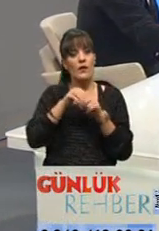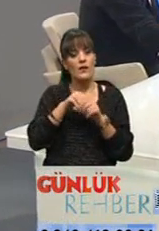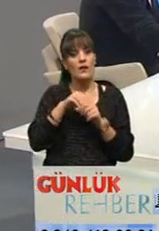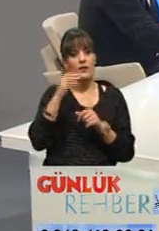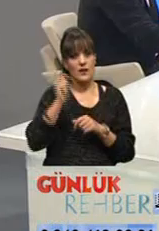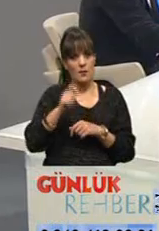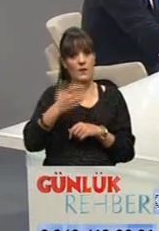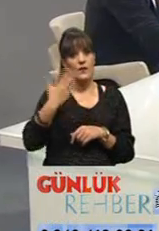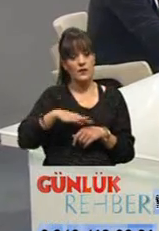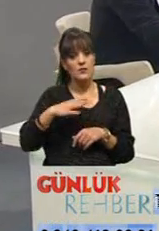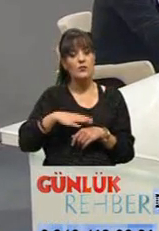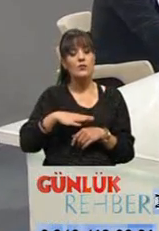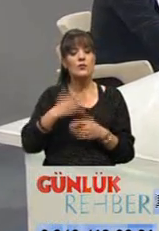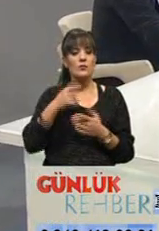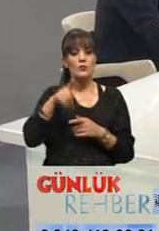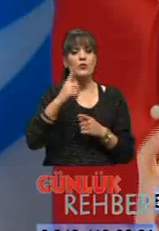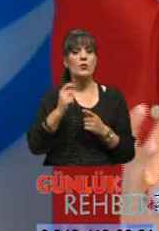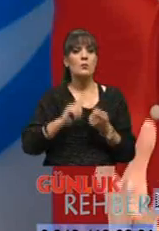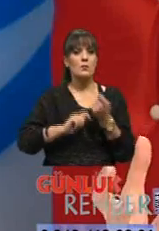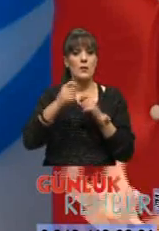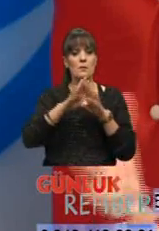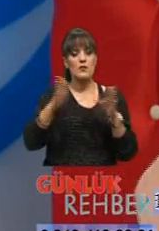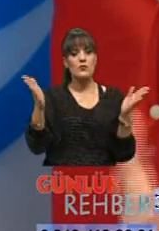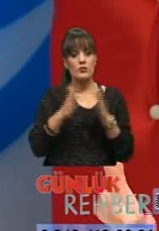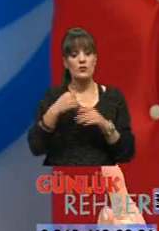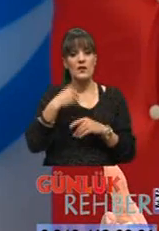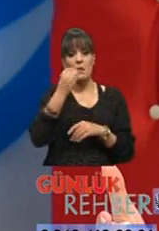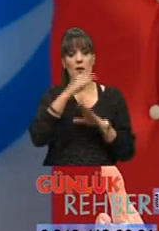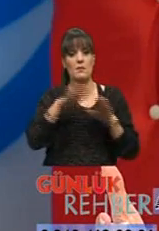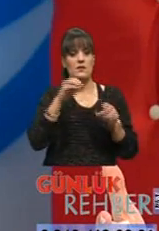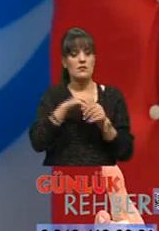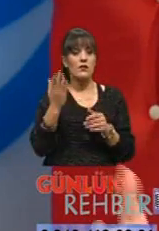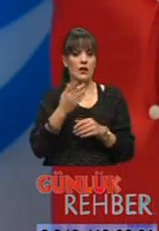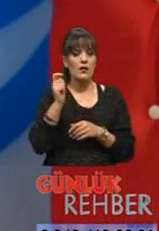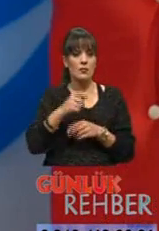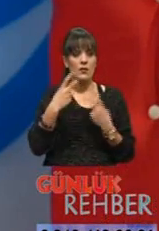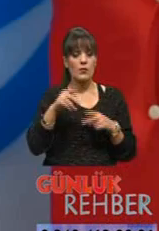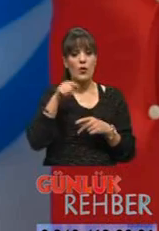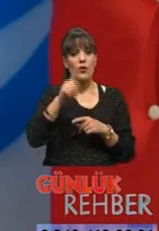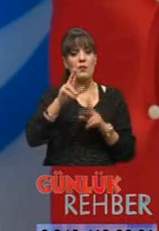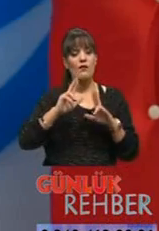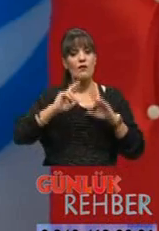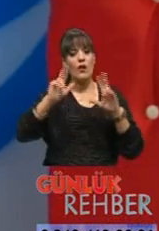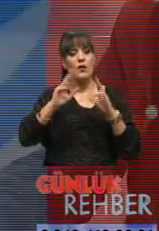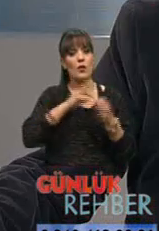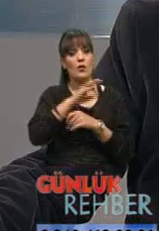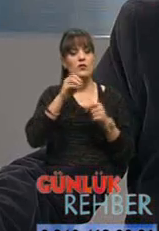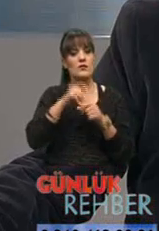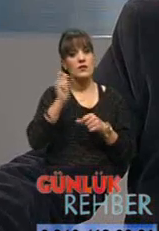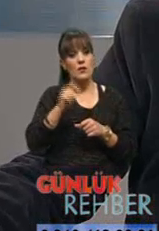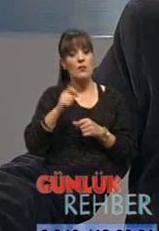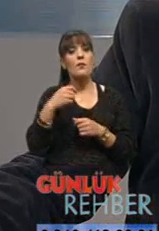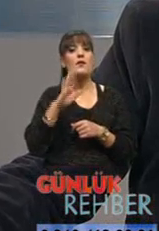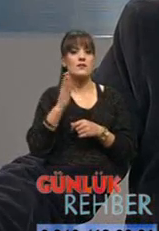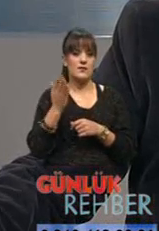aktivite yapmalarını yapmak istiyoruz. Ki bu da çok pratik. Masası küçük dediğiniz gibi bir yemek masasında dahi yapılabilecek. Tabii işte spor. Orada bir voleybol organizasyonu yapmaya